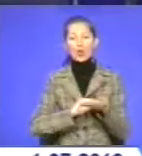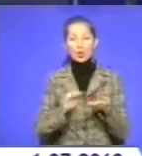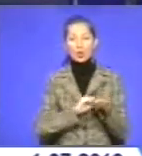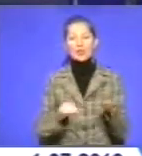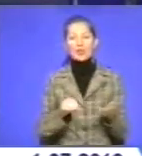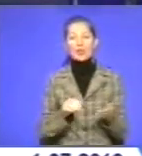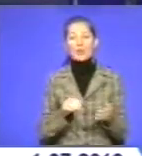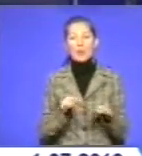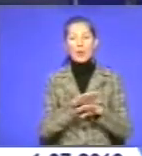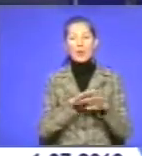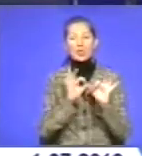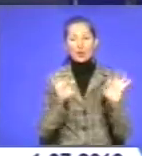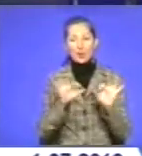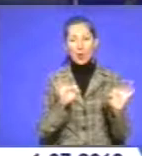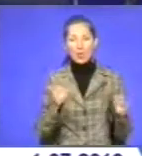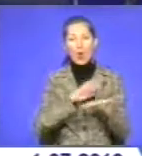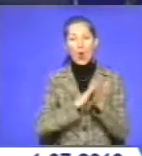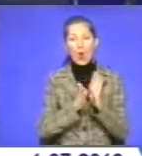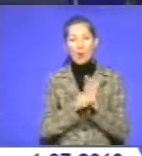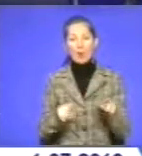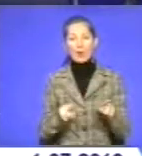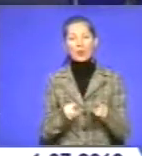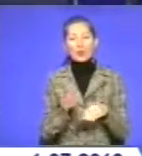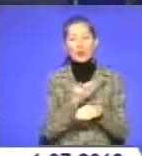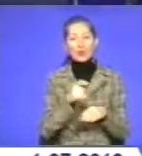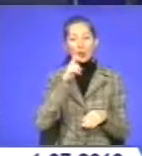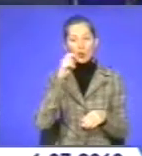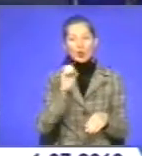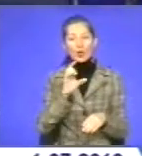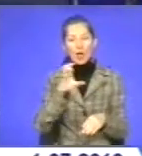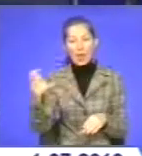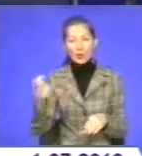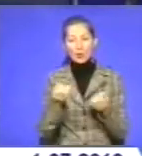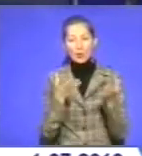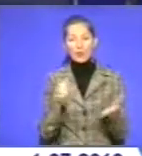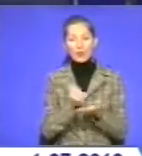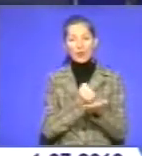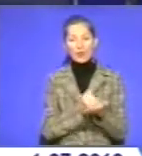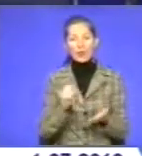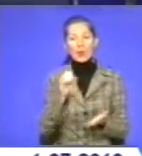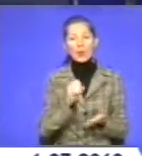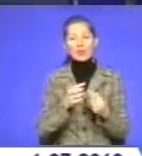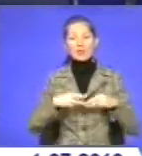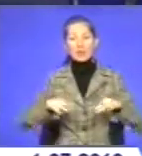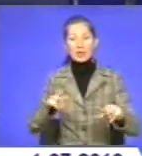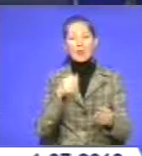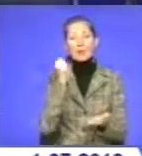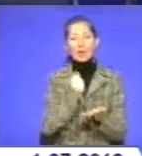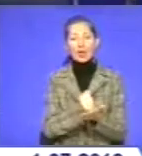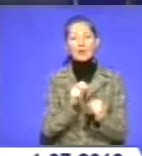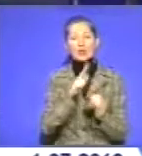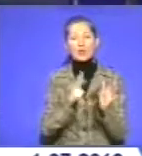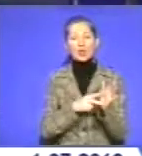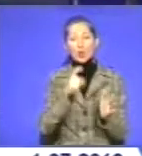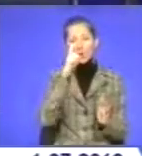ЗМІ. Угоду між Україною і ЄС про спрощення оформлення віз Європейський парламент ратифікував 18 квітня, а Верховна